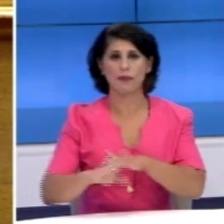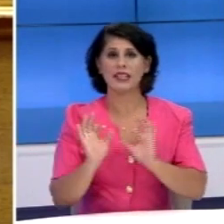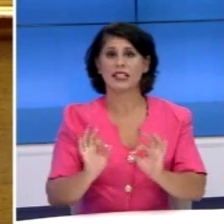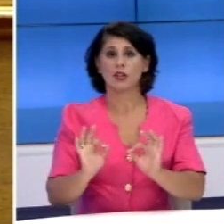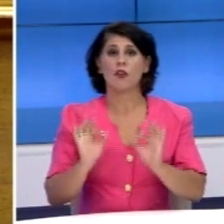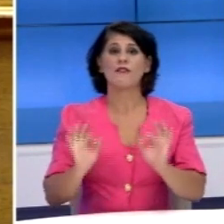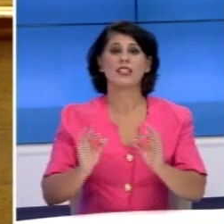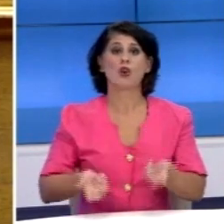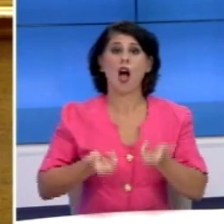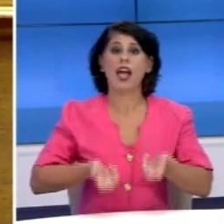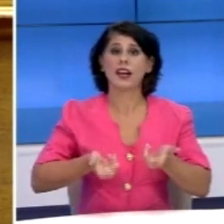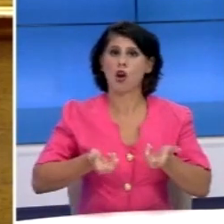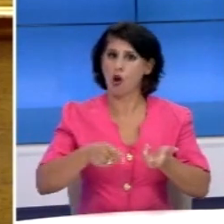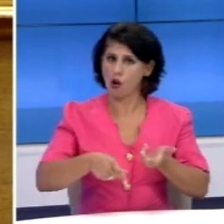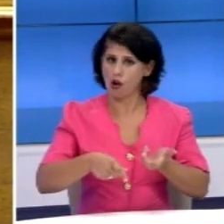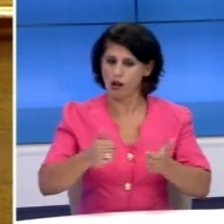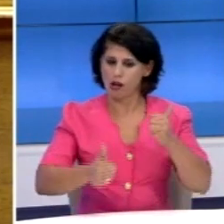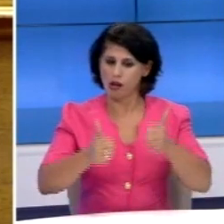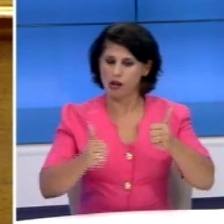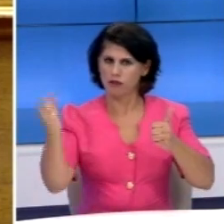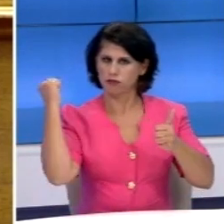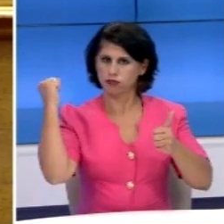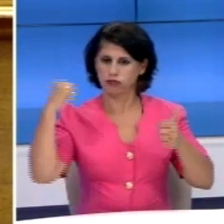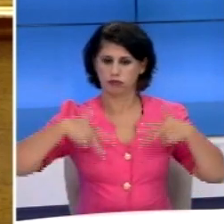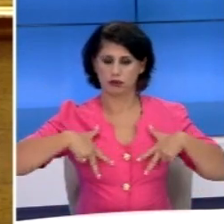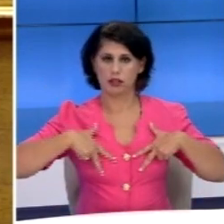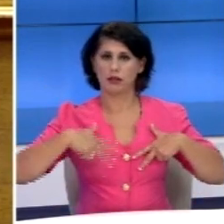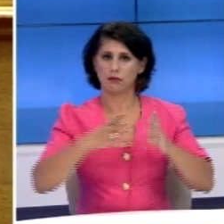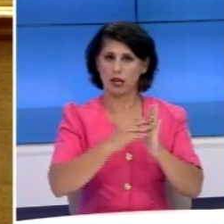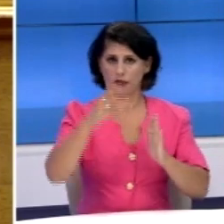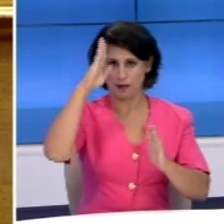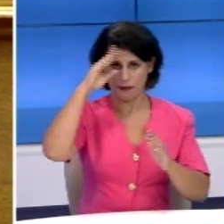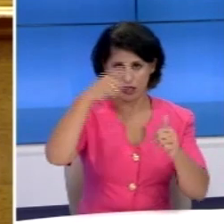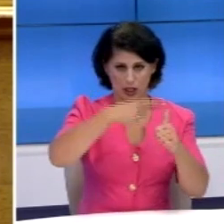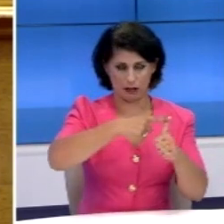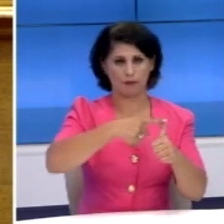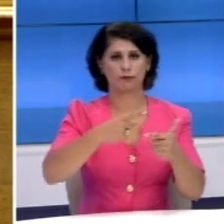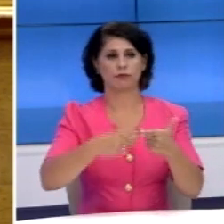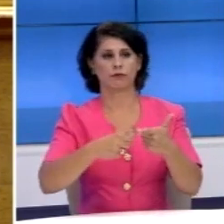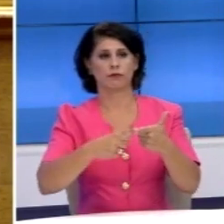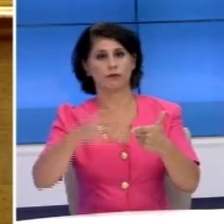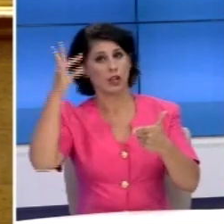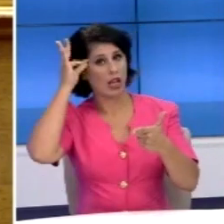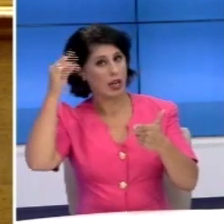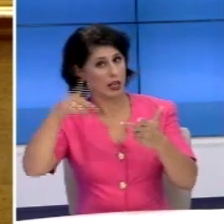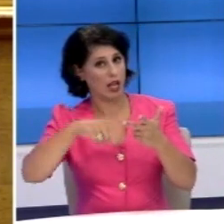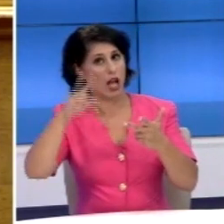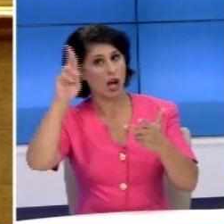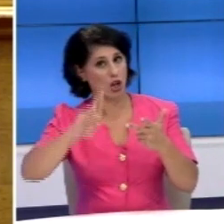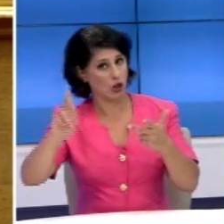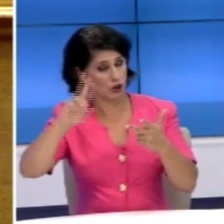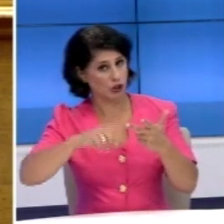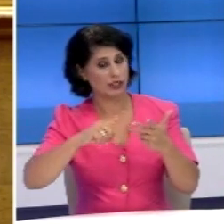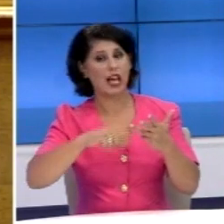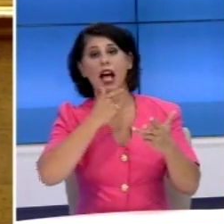φυσικού αερίου, ανταγωνίζονται πολύ ισχυρά κράτη, όπως οι Ηνωμένες Πολιτείες Αμερικής, η Γαλλία, η Ρωσία,